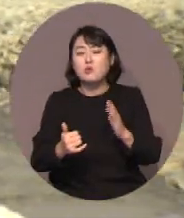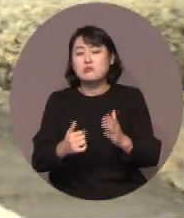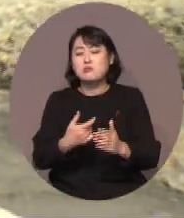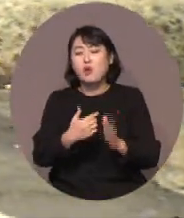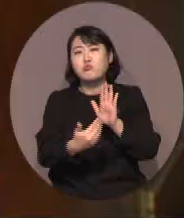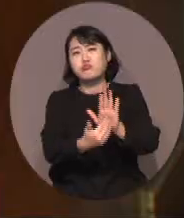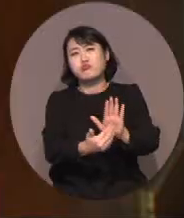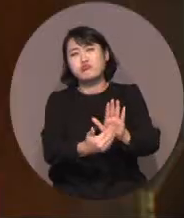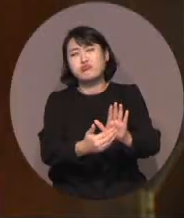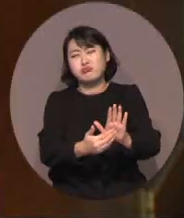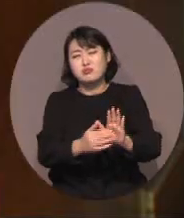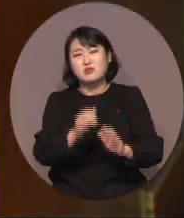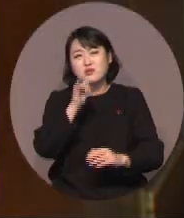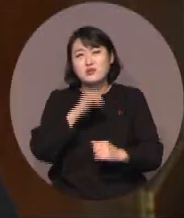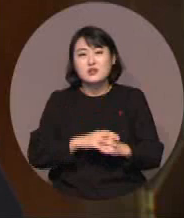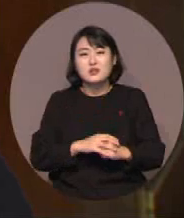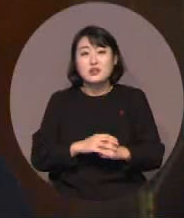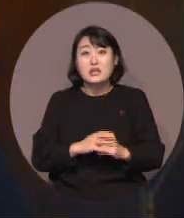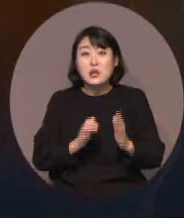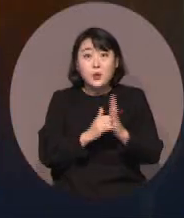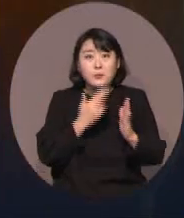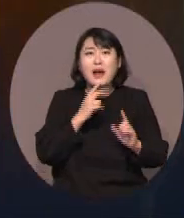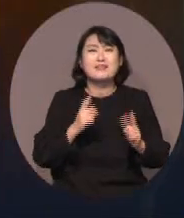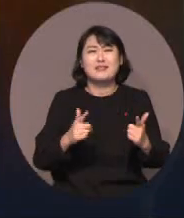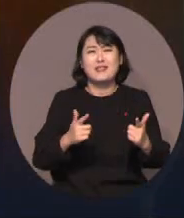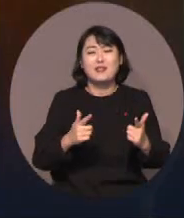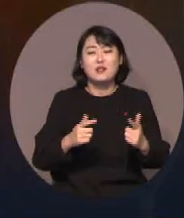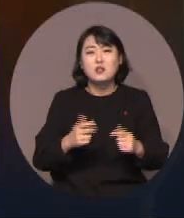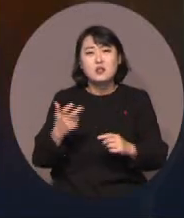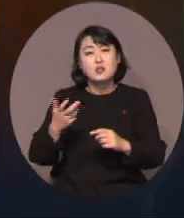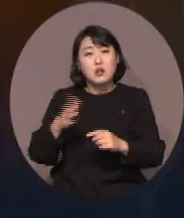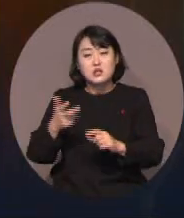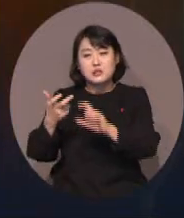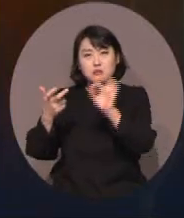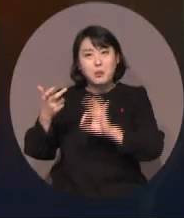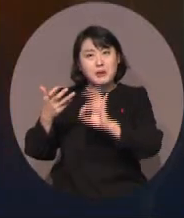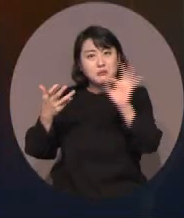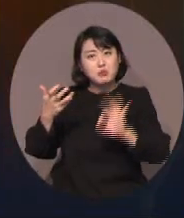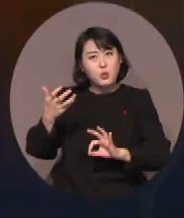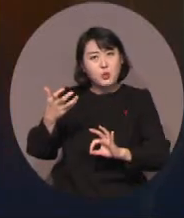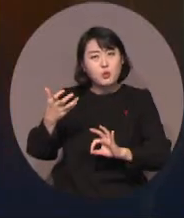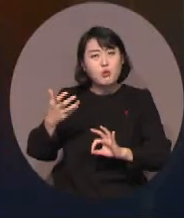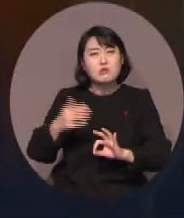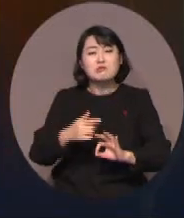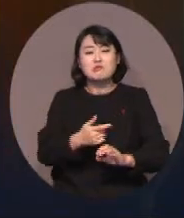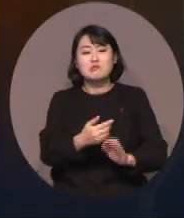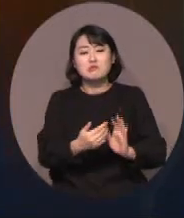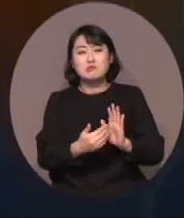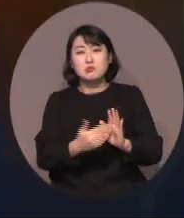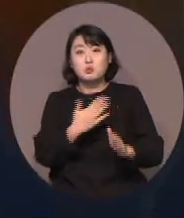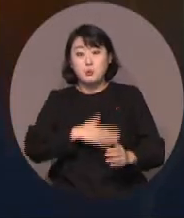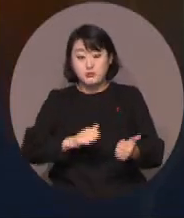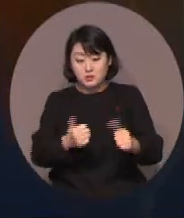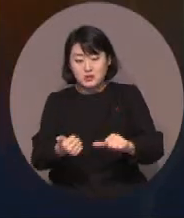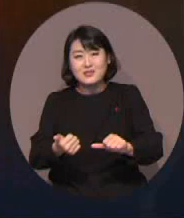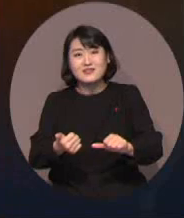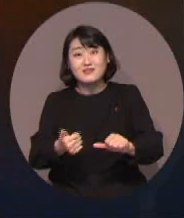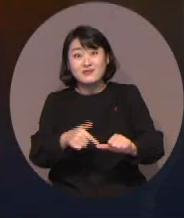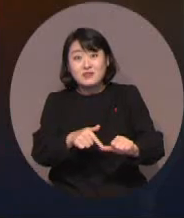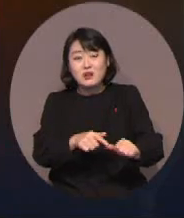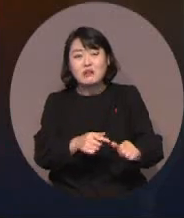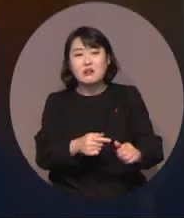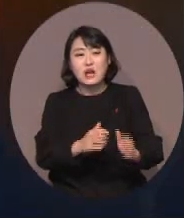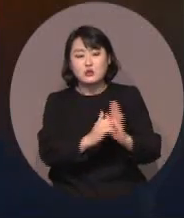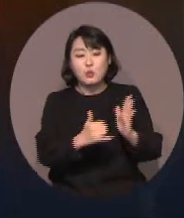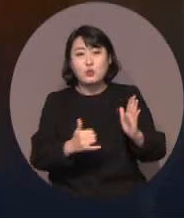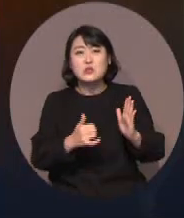일쑤입니다 연구자가 없는게 아니에요 근데 한 7 80%가 거부하는 거예요 그러니까 시신을